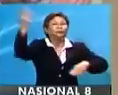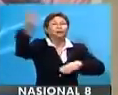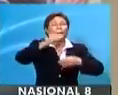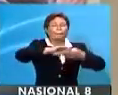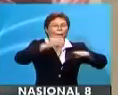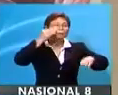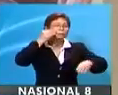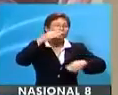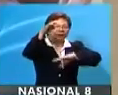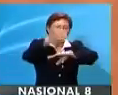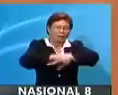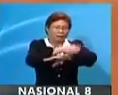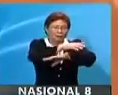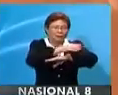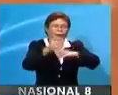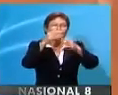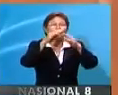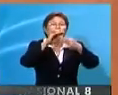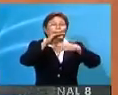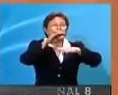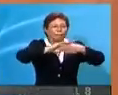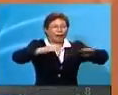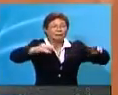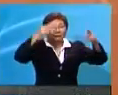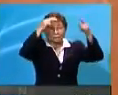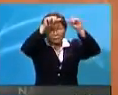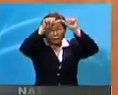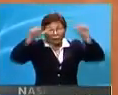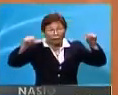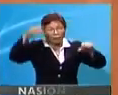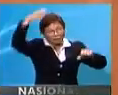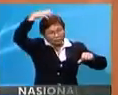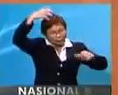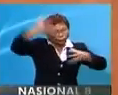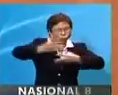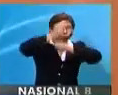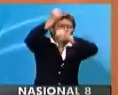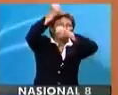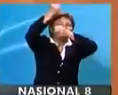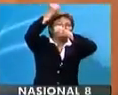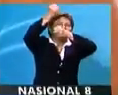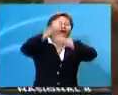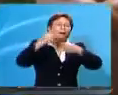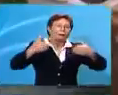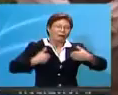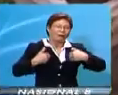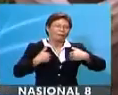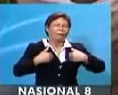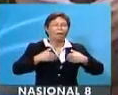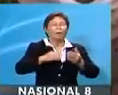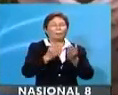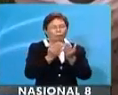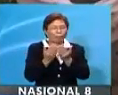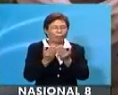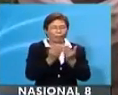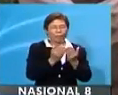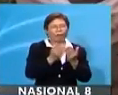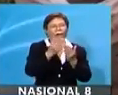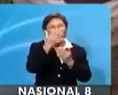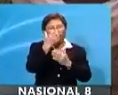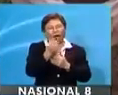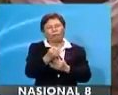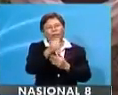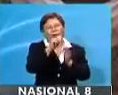Melayu, bahasa Inggeris dan bahasa Arab menampilkan Selangor sebagai juara keseluruhan. Turut diadakan tilawah Al-Quran, hafazan